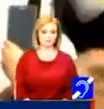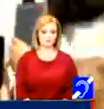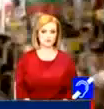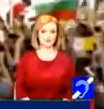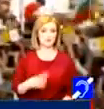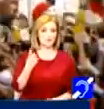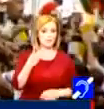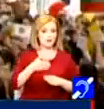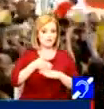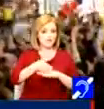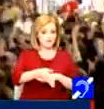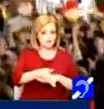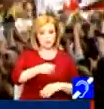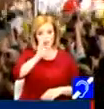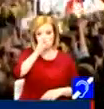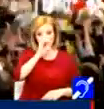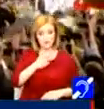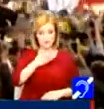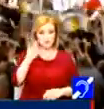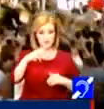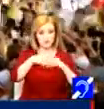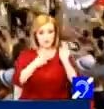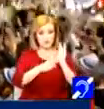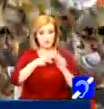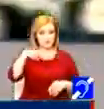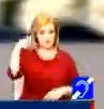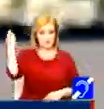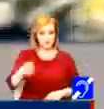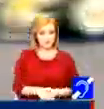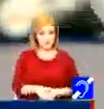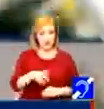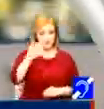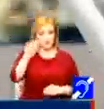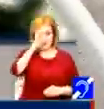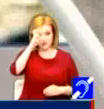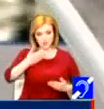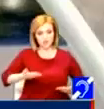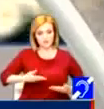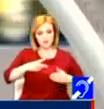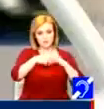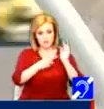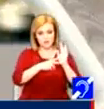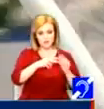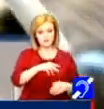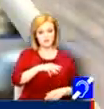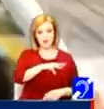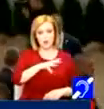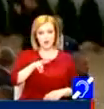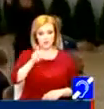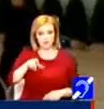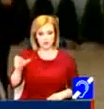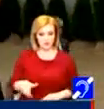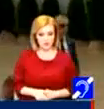Este prima vizită a unui papă în Bulgaria în ultimii 17 ani, o țară cu 7 milioane de locuitori și cu o minoritate catolică de